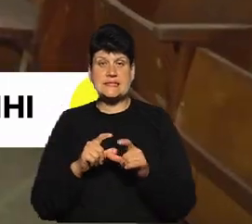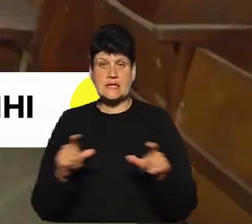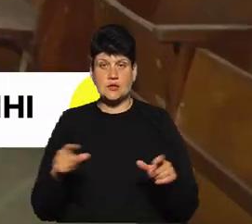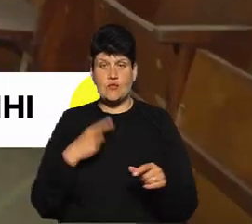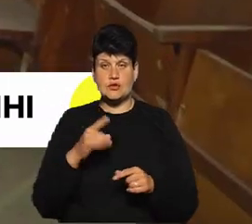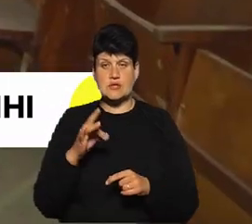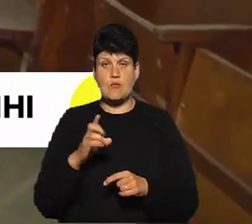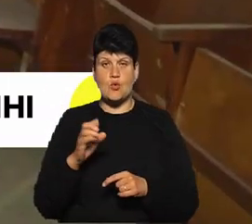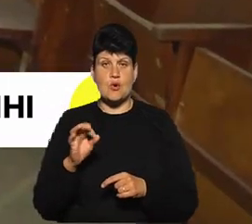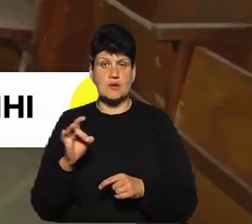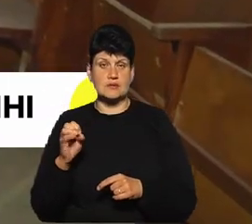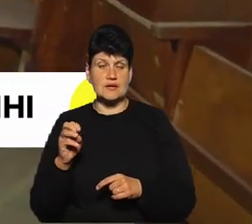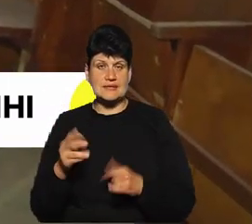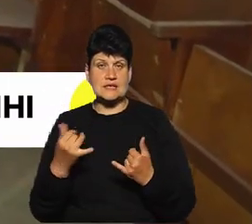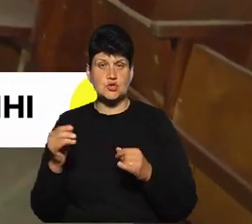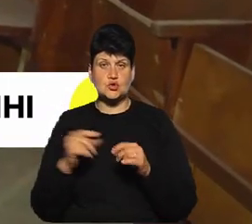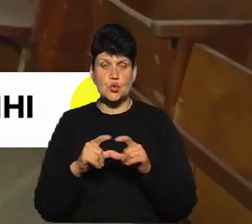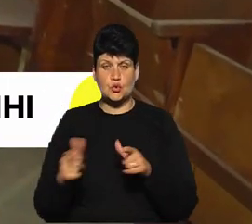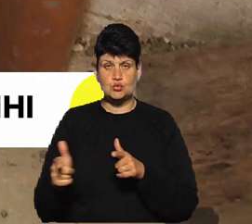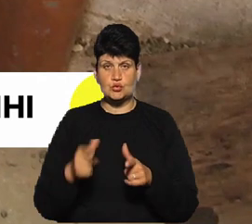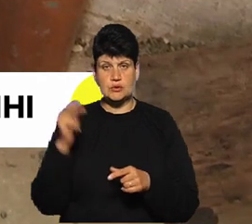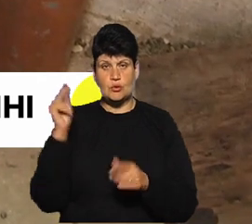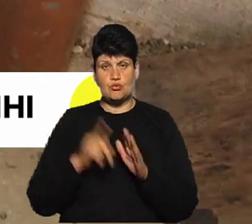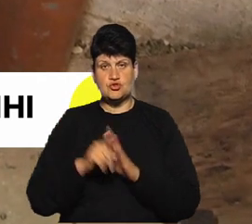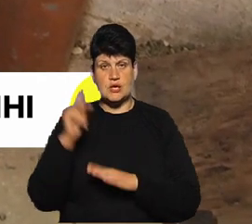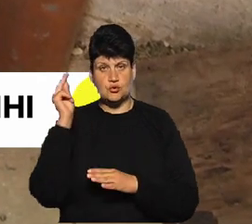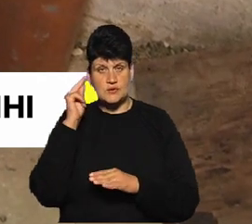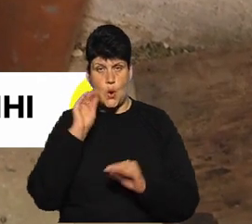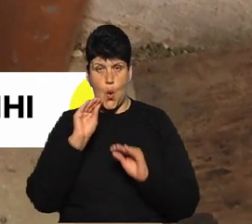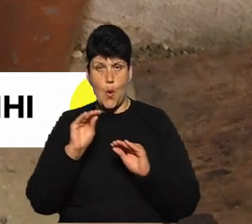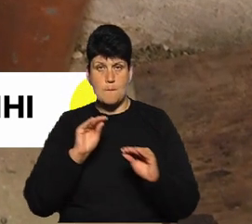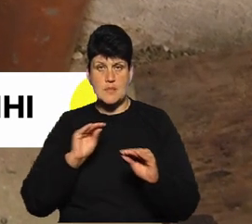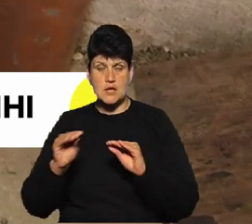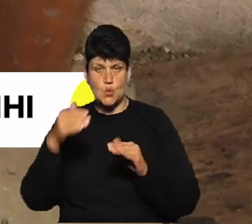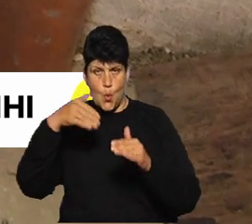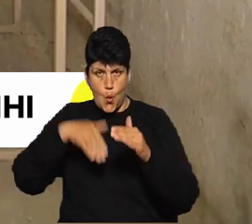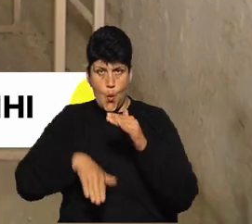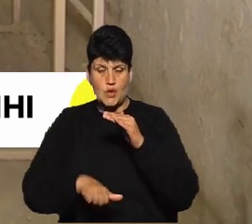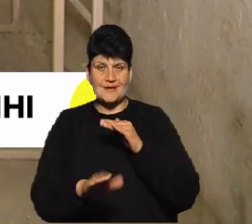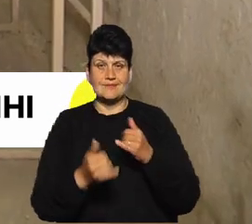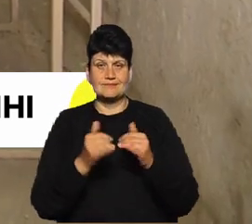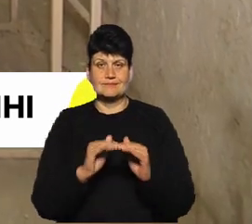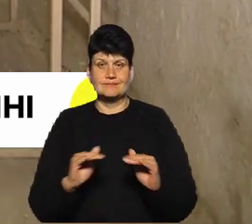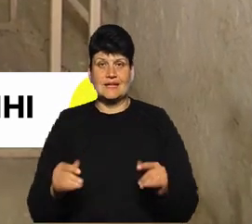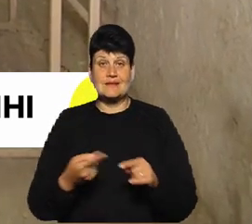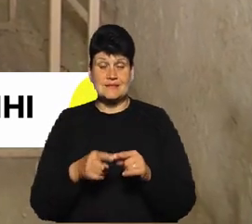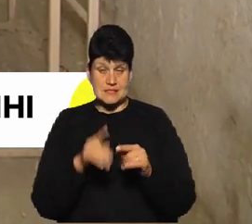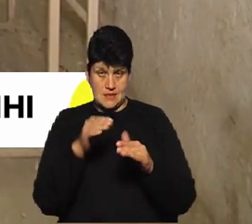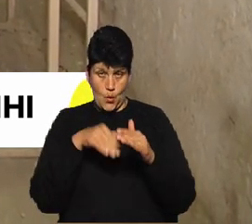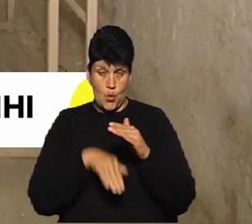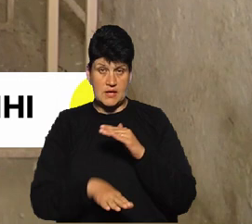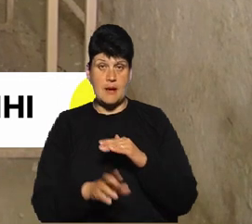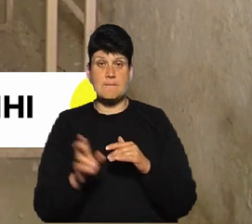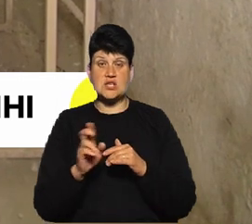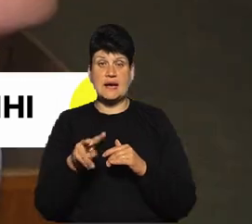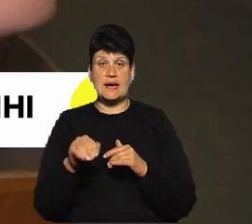Бортник. Зараз школи готують до початку навчання, зокрема, облаштовують укриття для учнів. Ось це укриття Бережанського ліцею